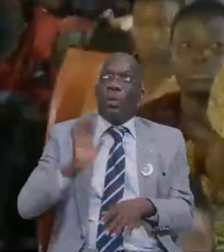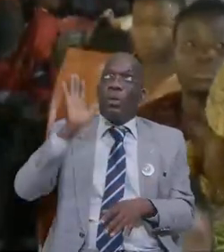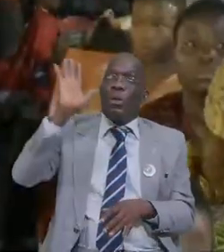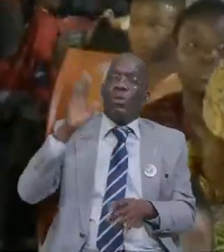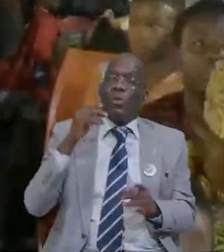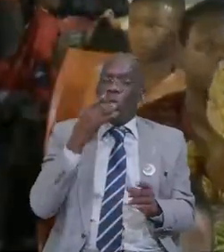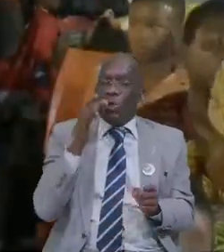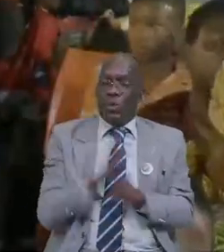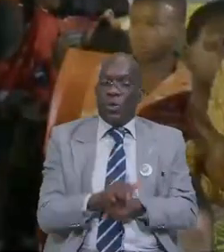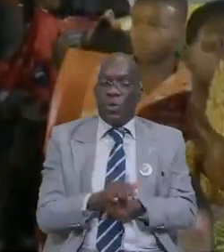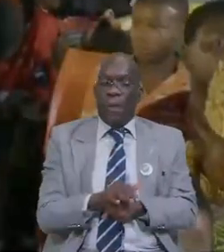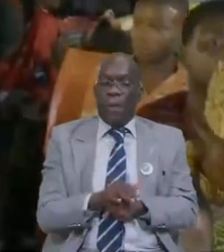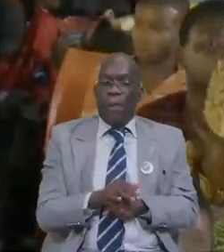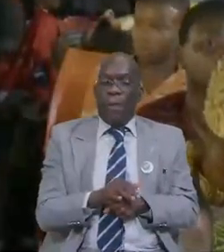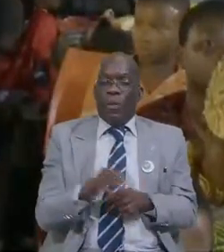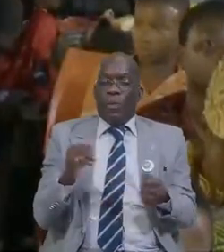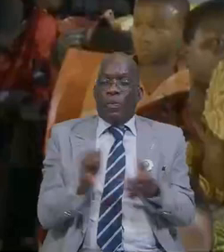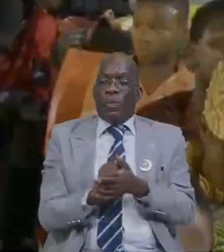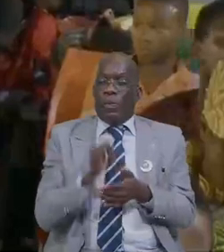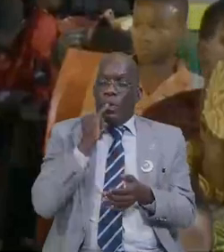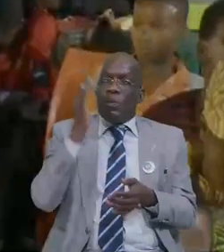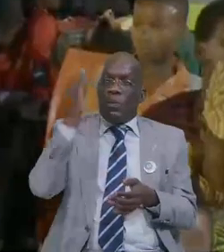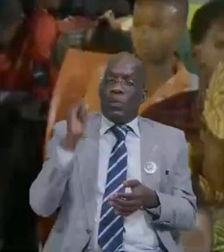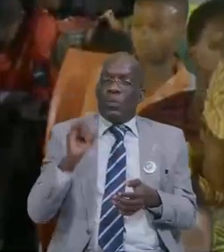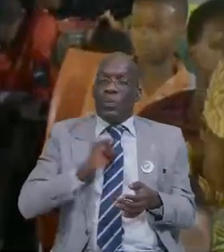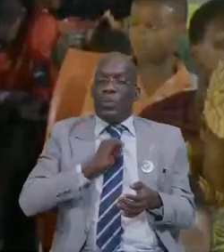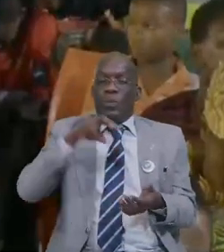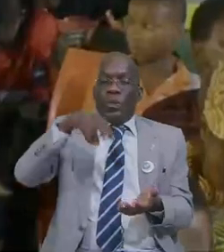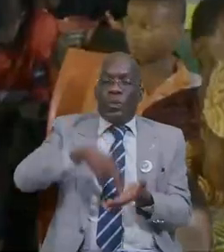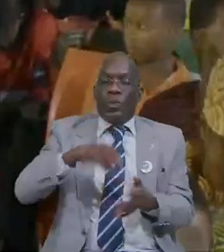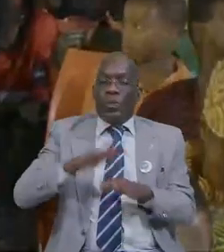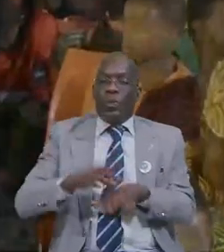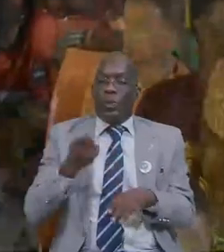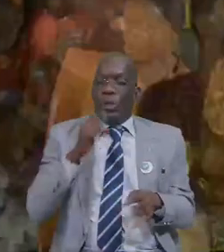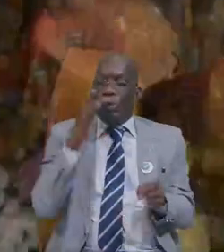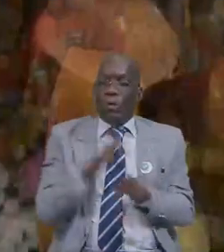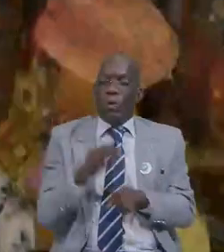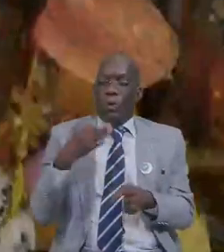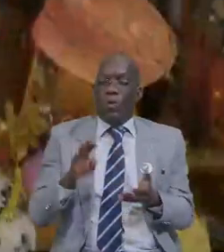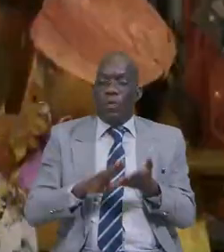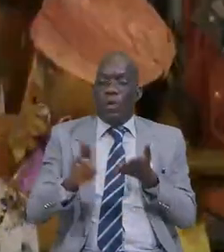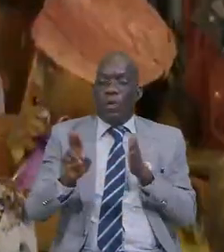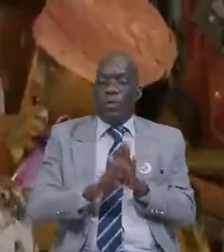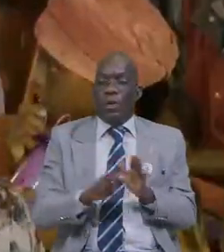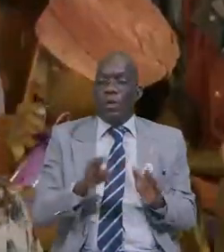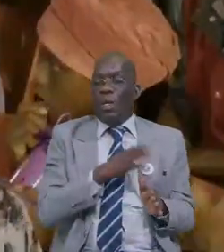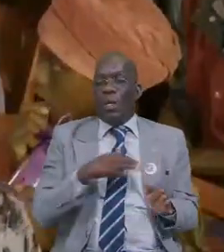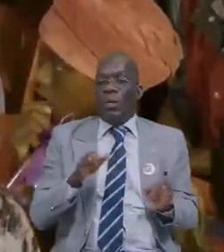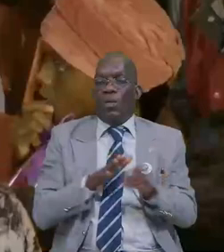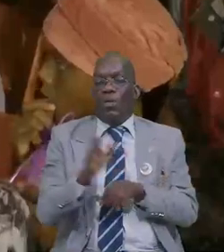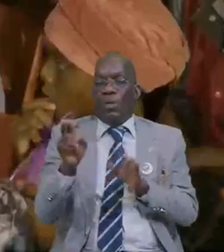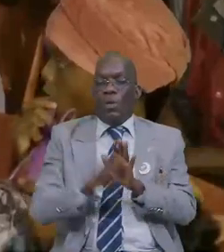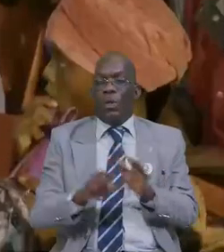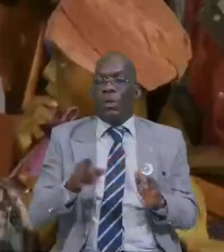Les promesses qui ne peuvent faillir. Voilà pourquoi je suis debout sur les promesses du pardon, de la libération.